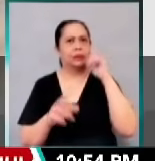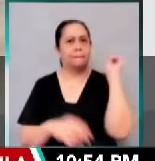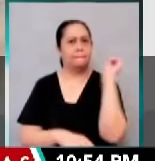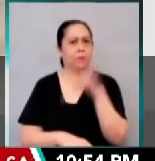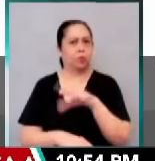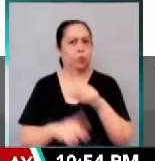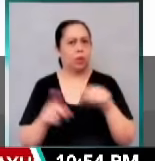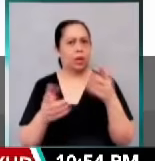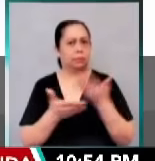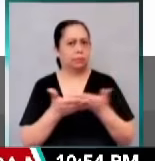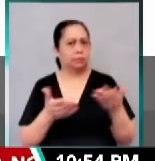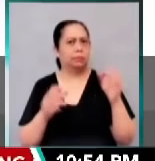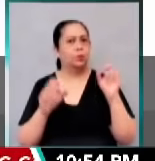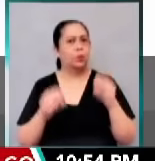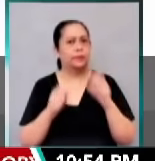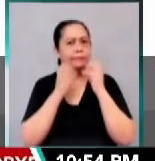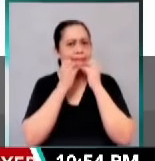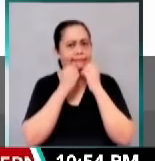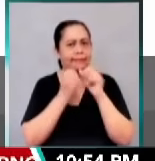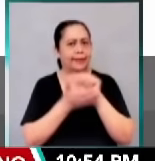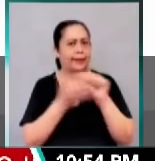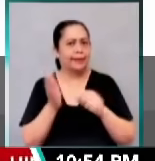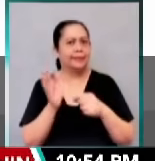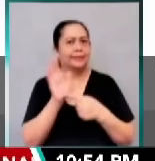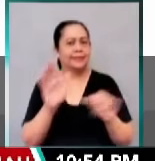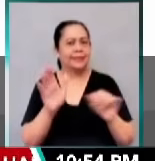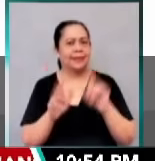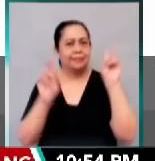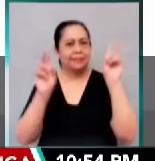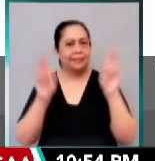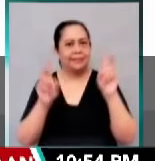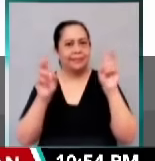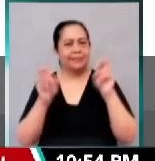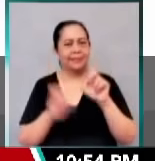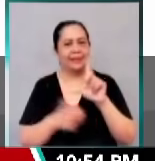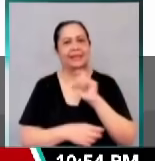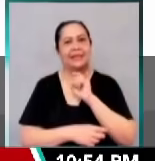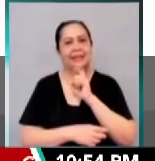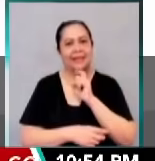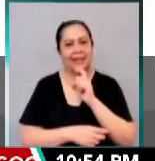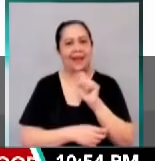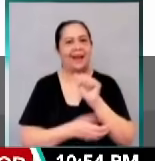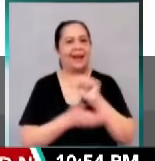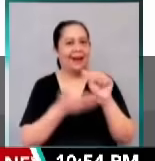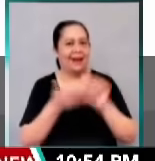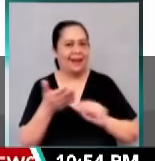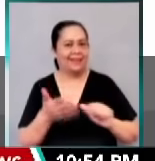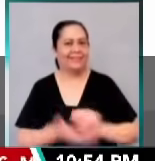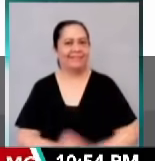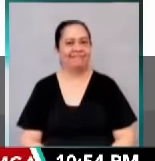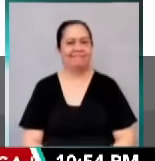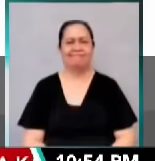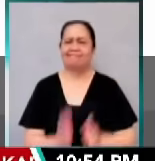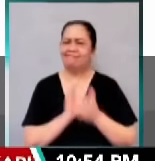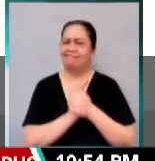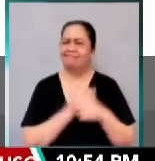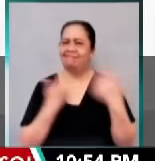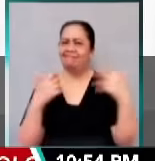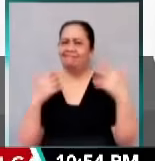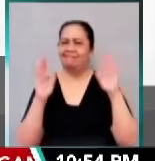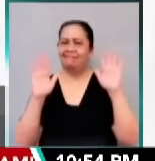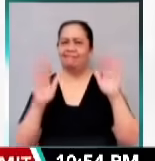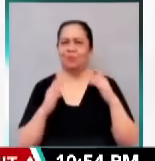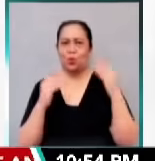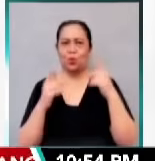na pwedeng gawing art gaya ng tinatawag niyang lata art. Galing, galing, ay, galing talaga. Sana may Instagram